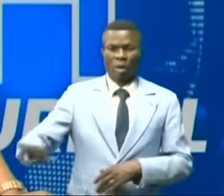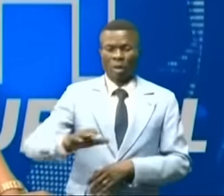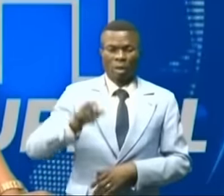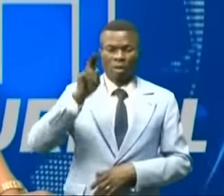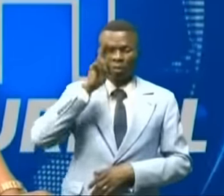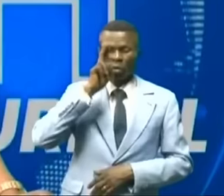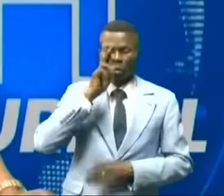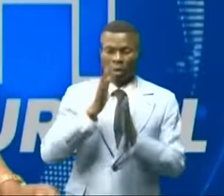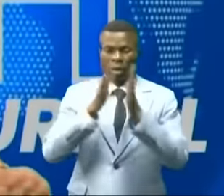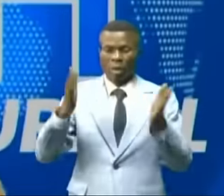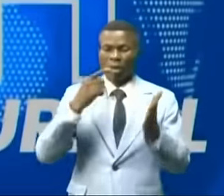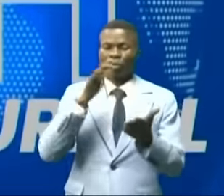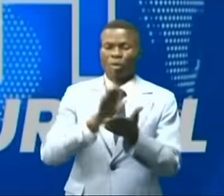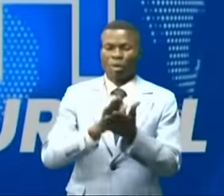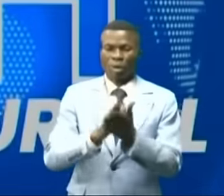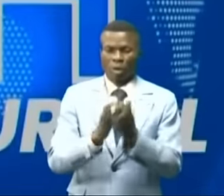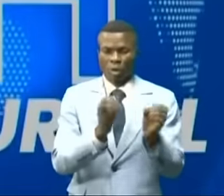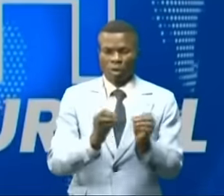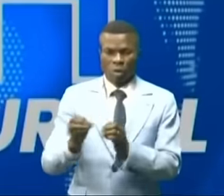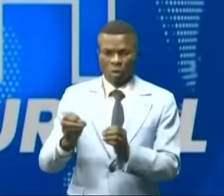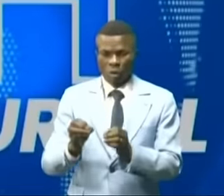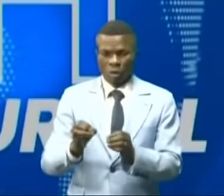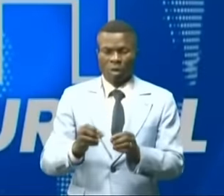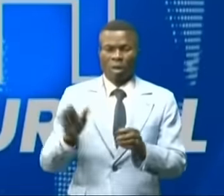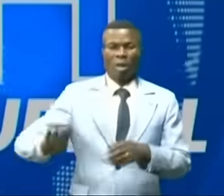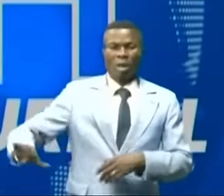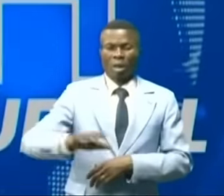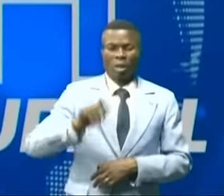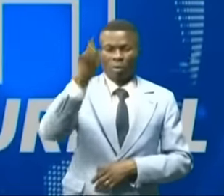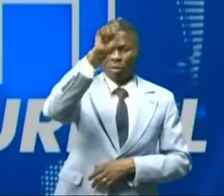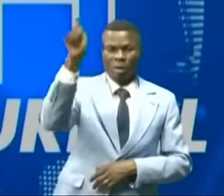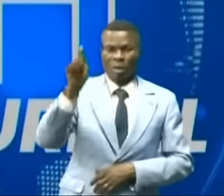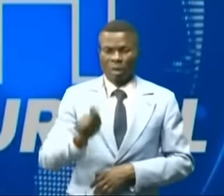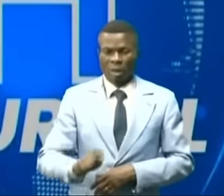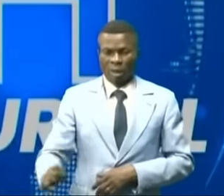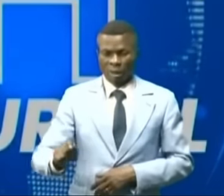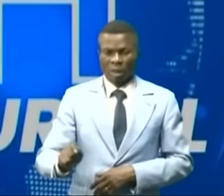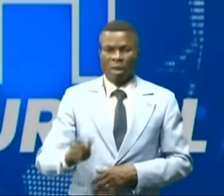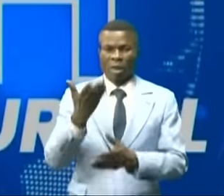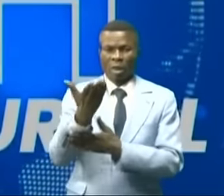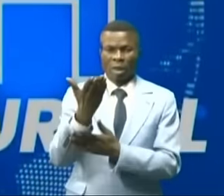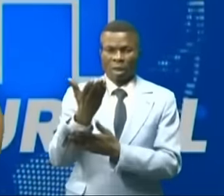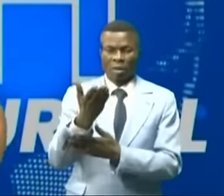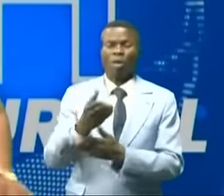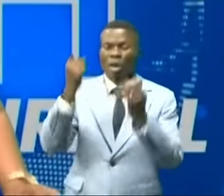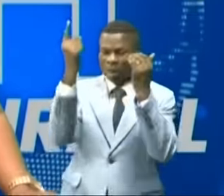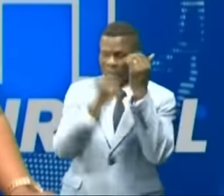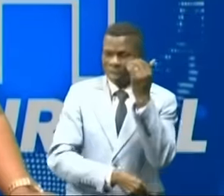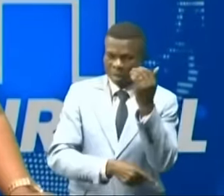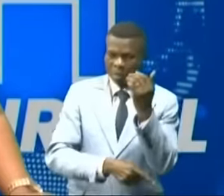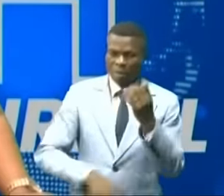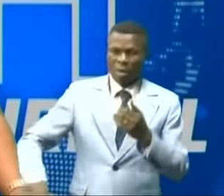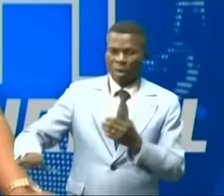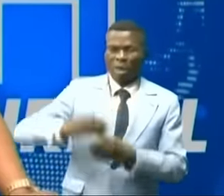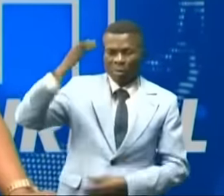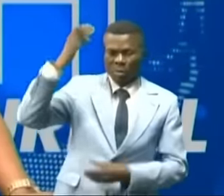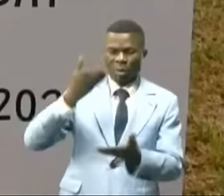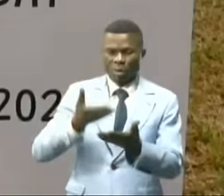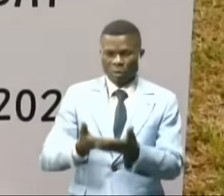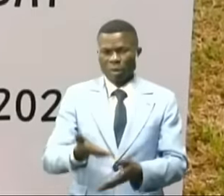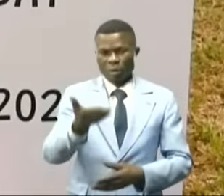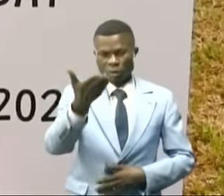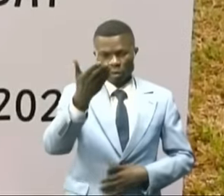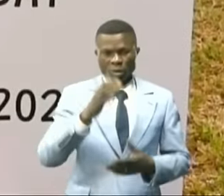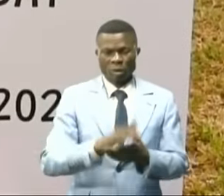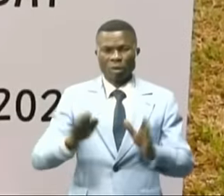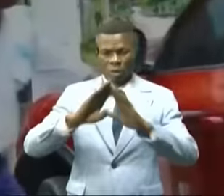messe d'action de grâce a été dite et en Tanzanie, Jean-Paul Massala appelle à la condamnation du Rwanda. Robert Ndaye.